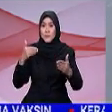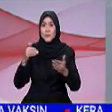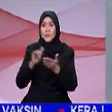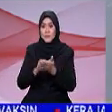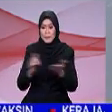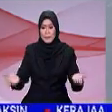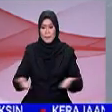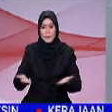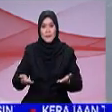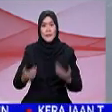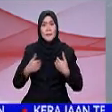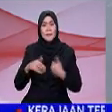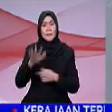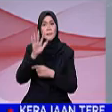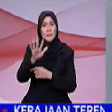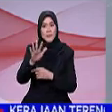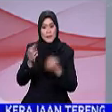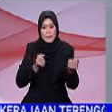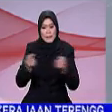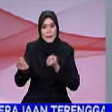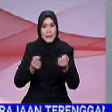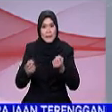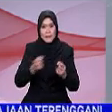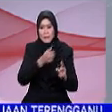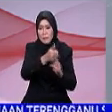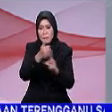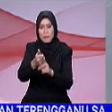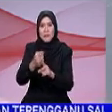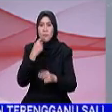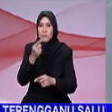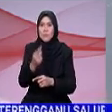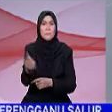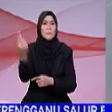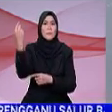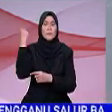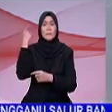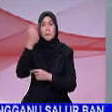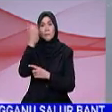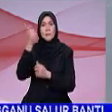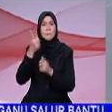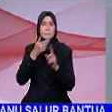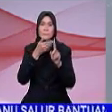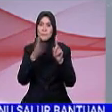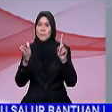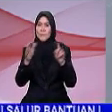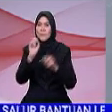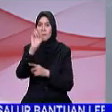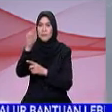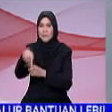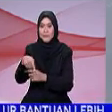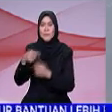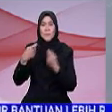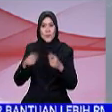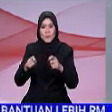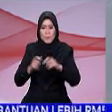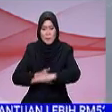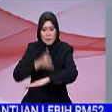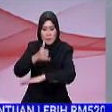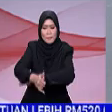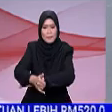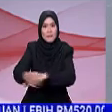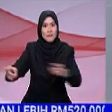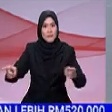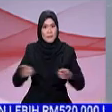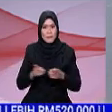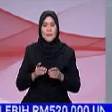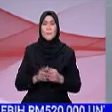di sini terdapat 5 buah kendaraan yang telah diarahkan berpatah balik kerana tidak mematuhi SOP dan cuba merentas daerah.